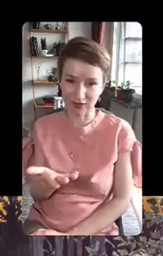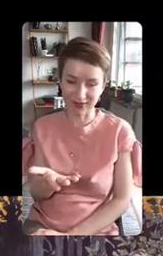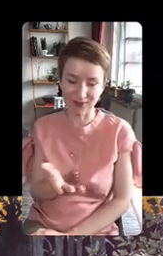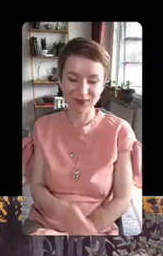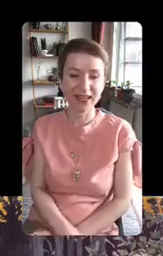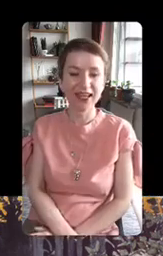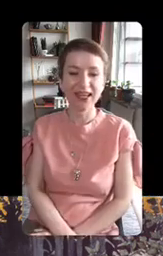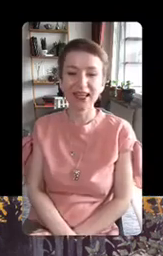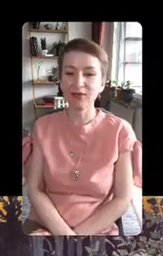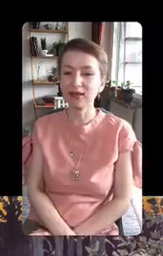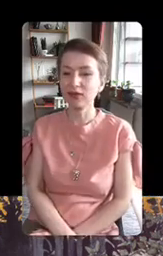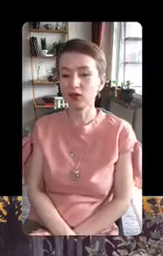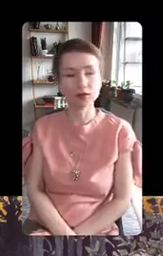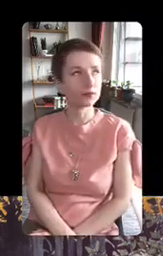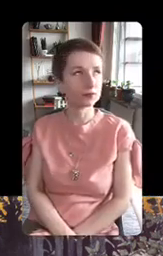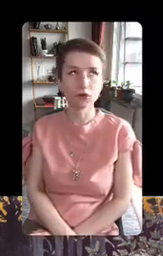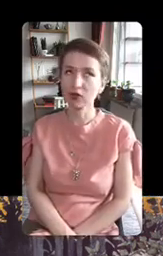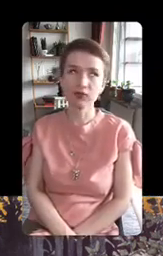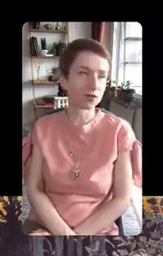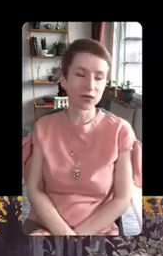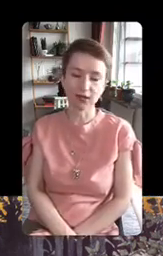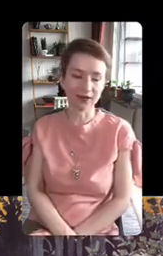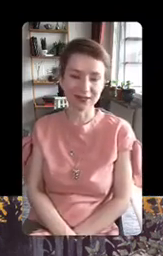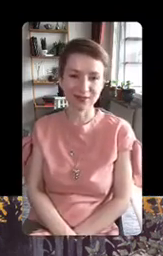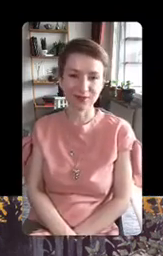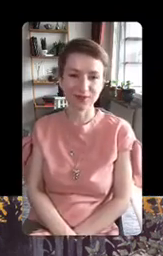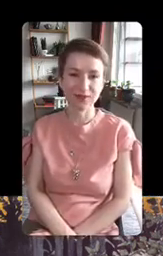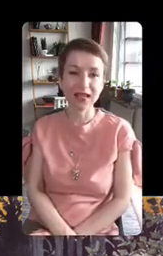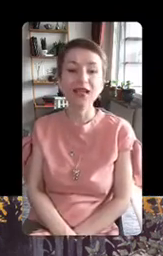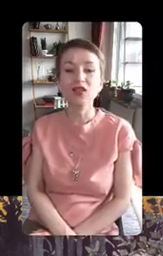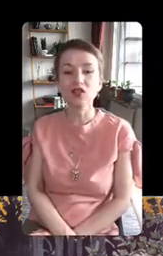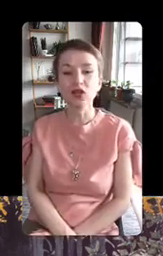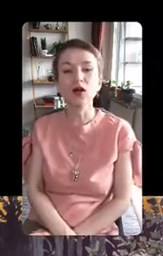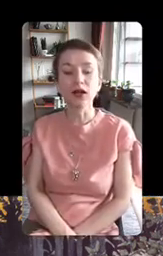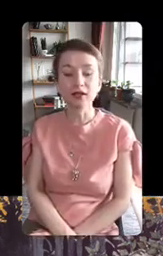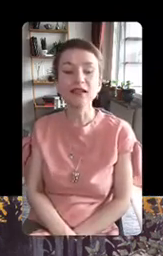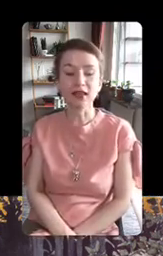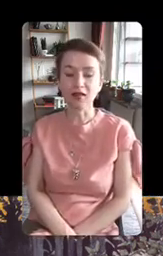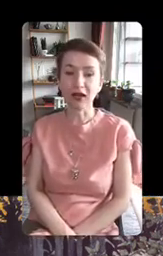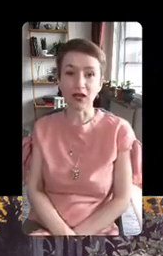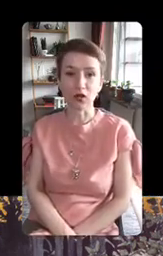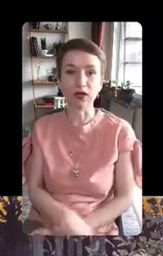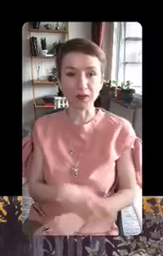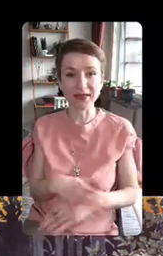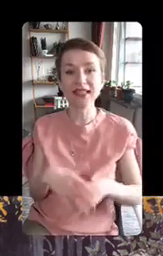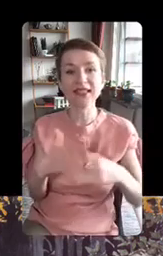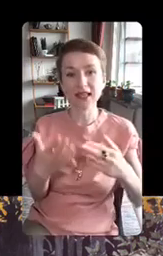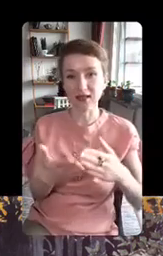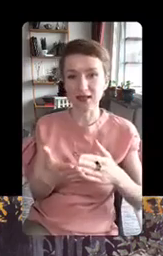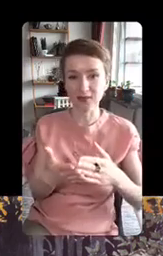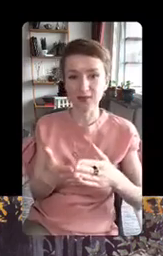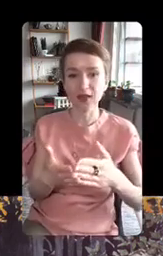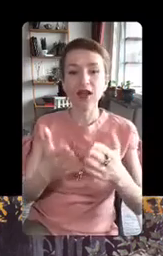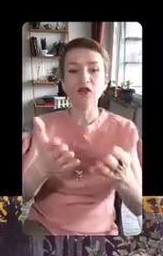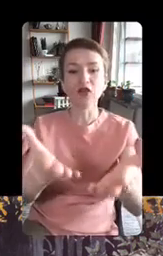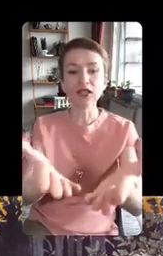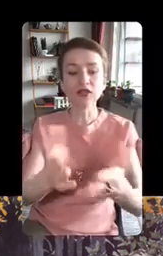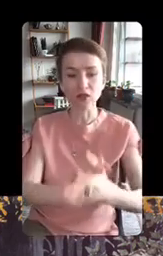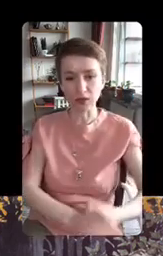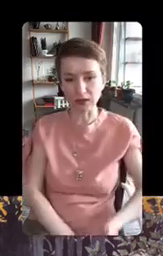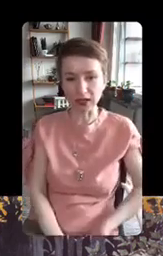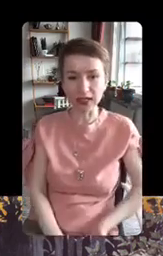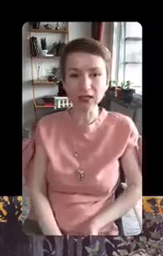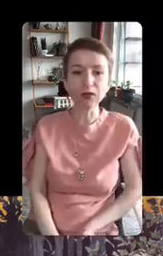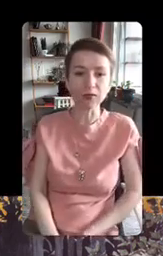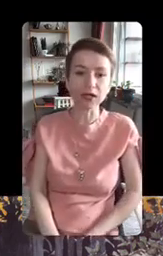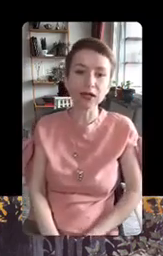и девочек. Им это вот совсем не нравилось. Но зато они вдохновляли ее на написание сказок. Вот